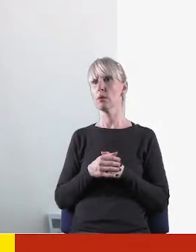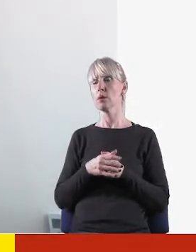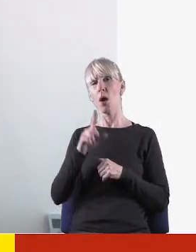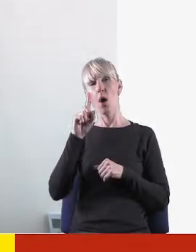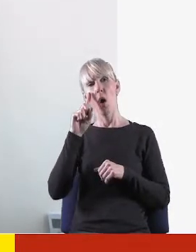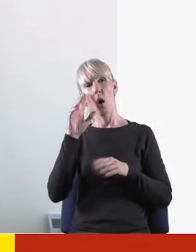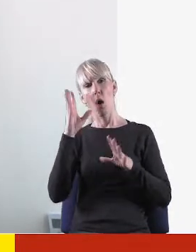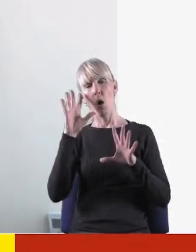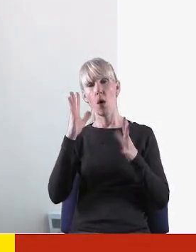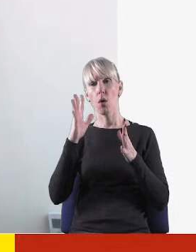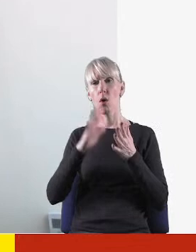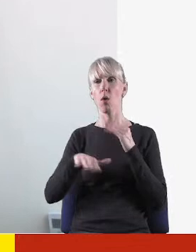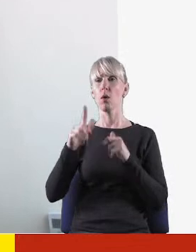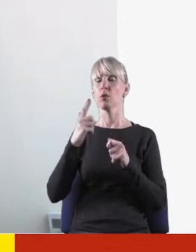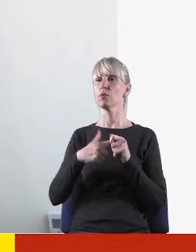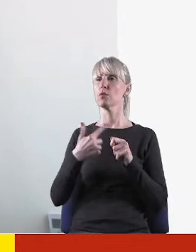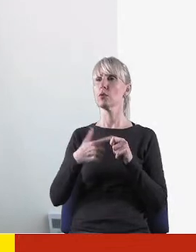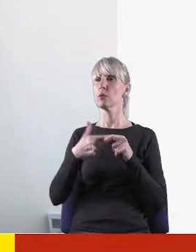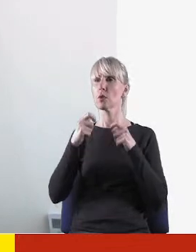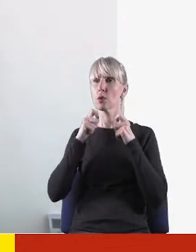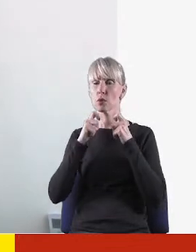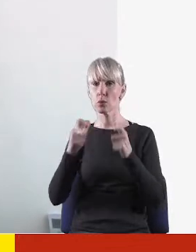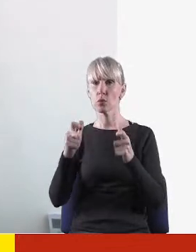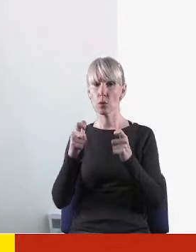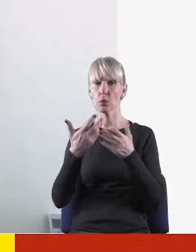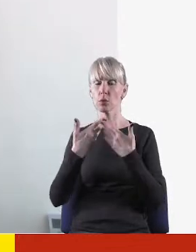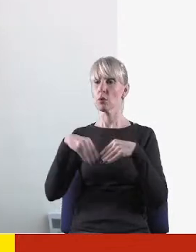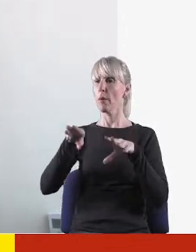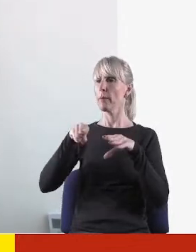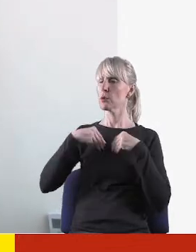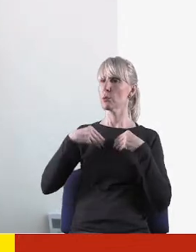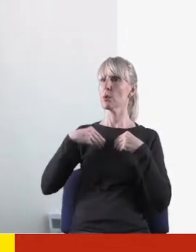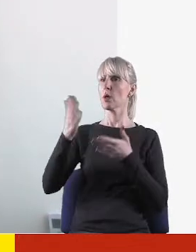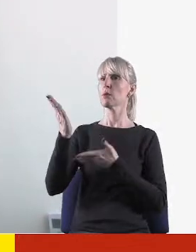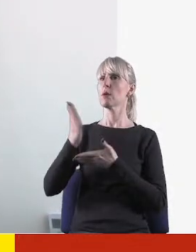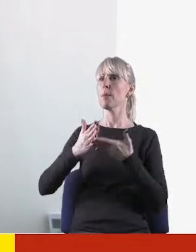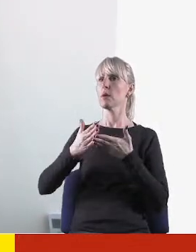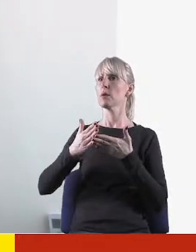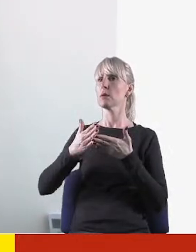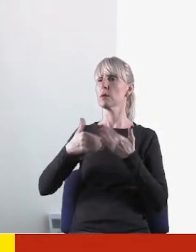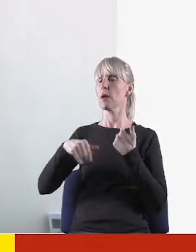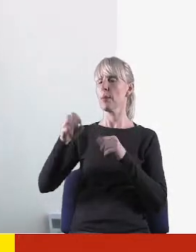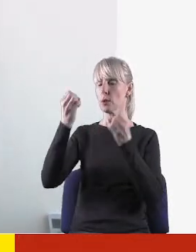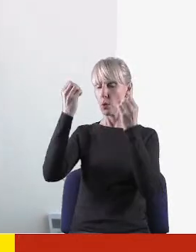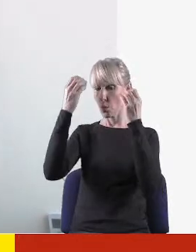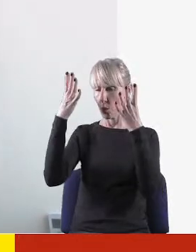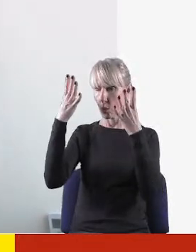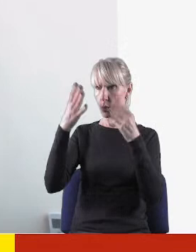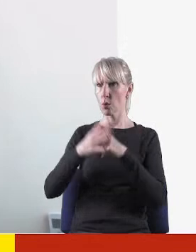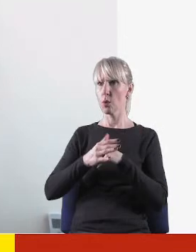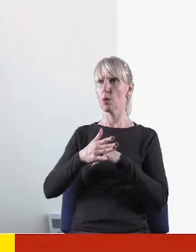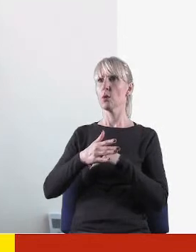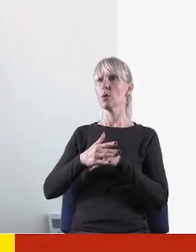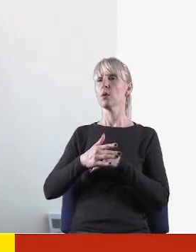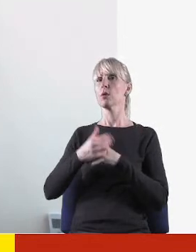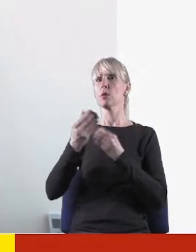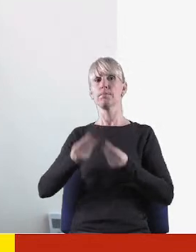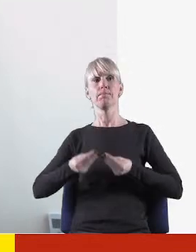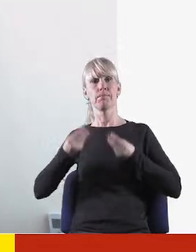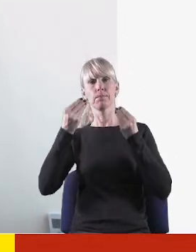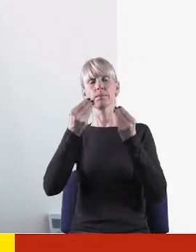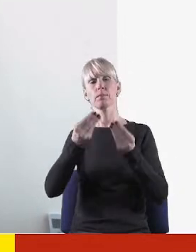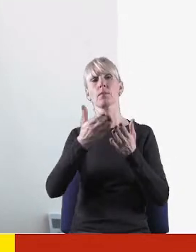20 takich zgłoszeń, to przygotowujemy jako Departament Kultury zarządowi